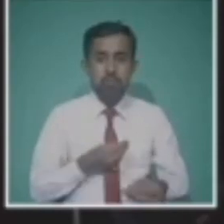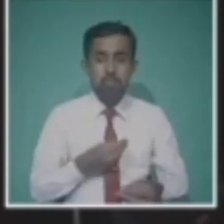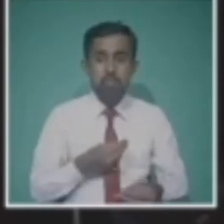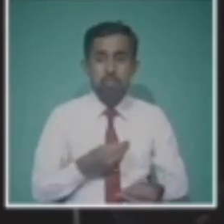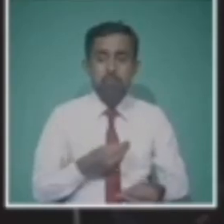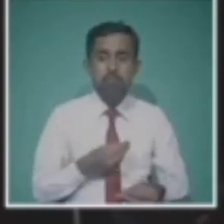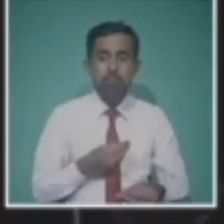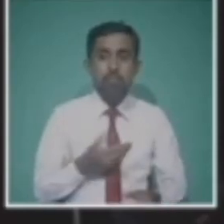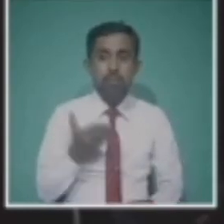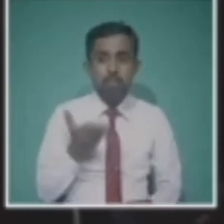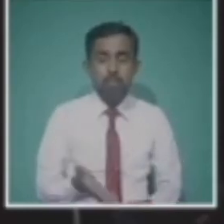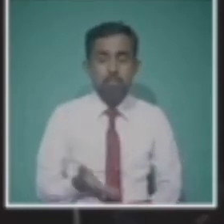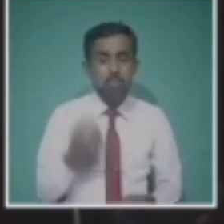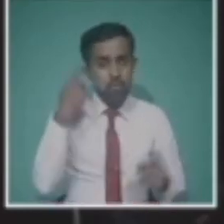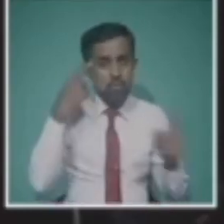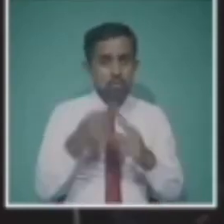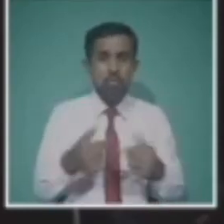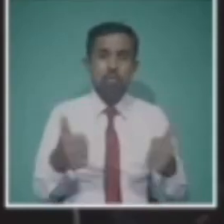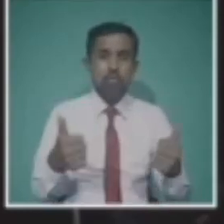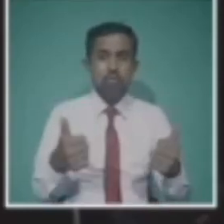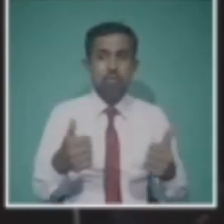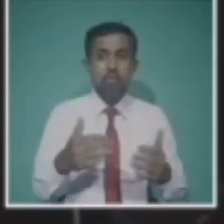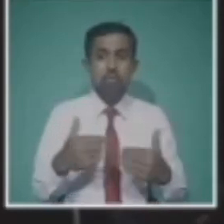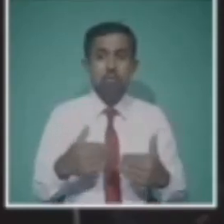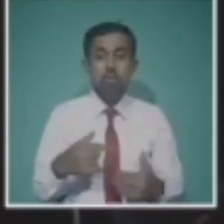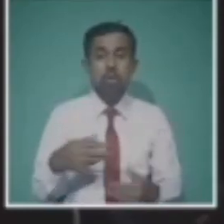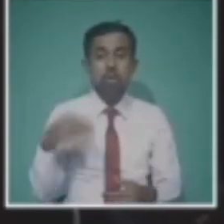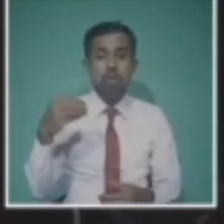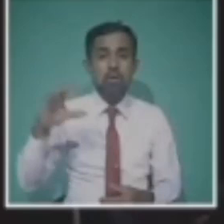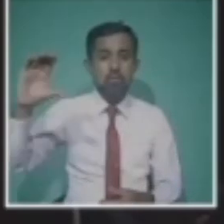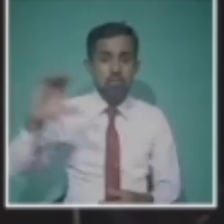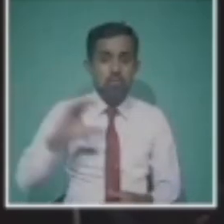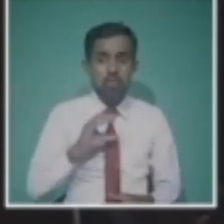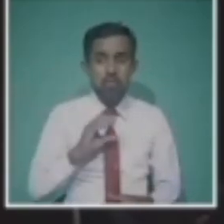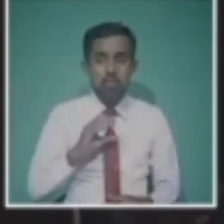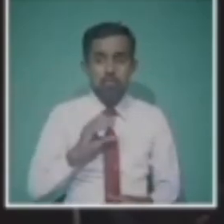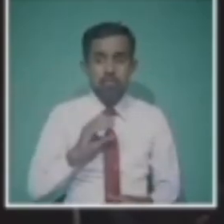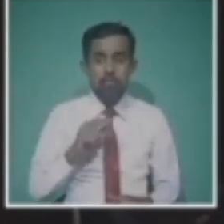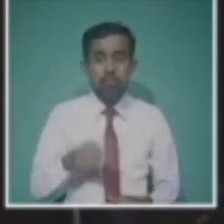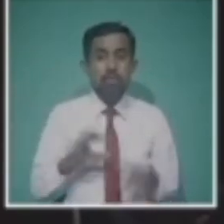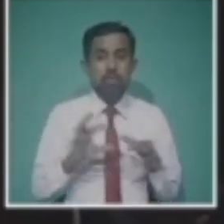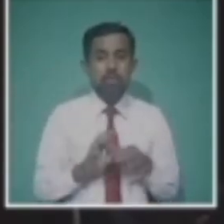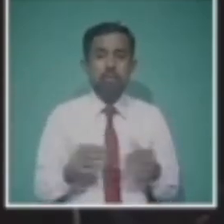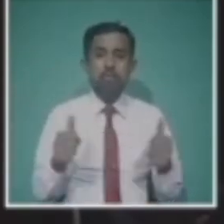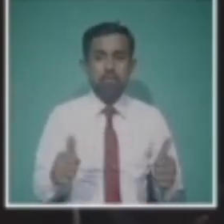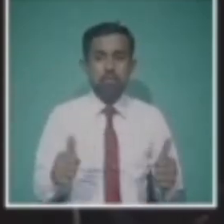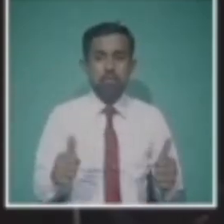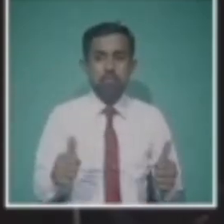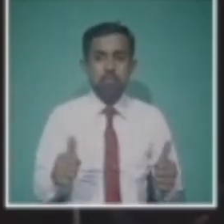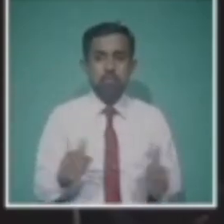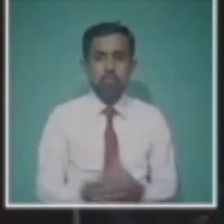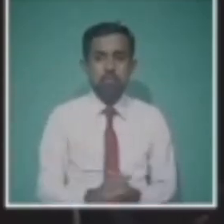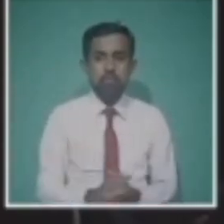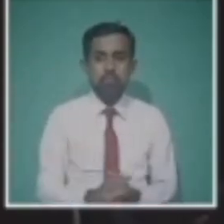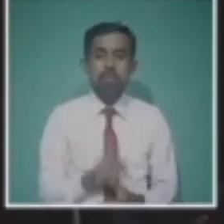ගැනීමේදී මේ සම්බන්ධය හොඳයි. තවත් තැන්වලින් ණය ගැනීමට මේ සම්බන්ධය හොඳයි.